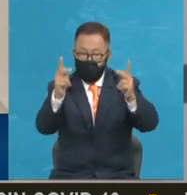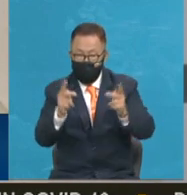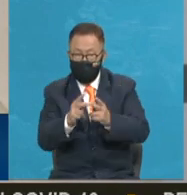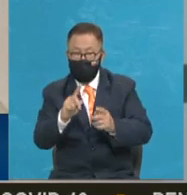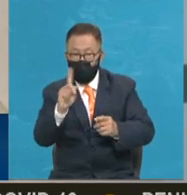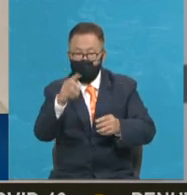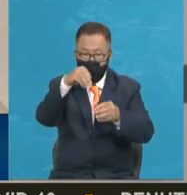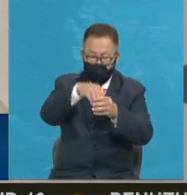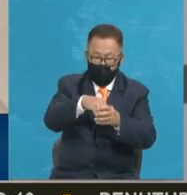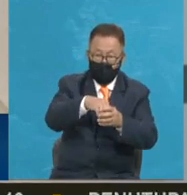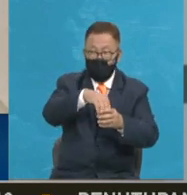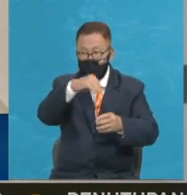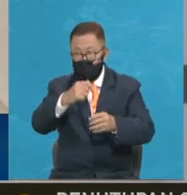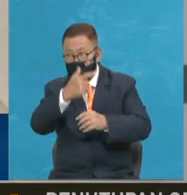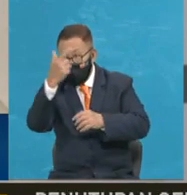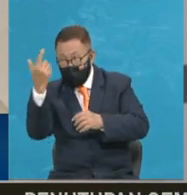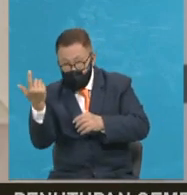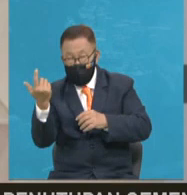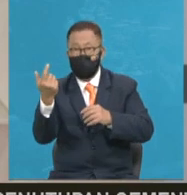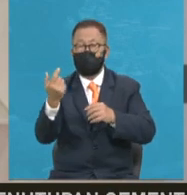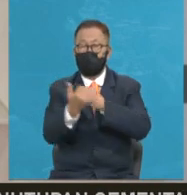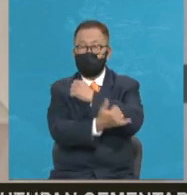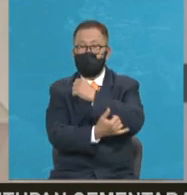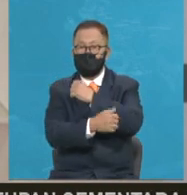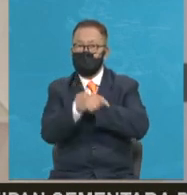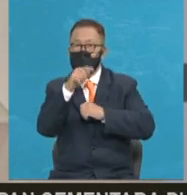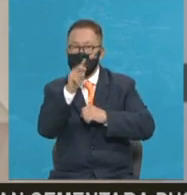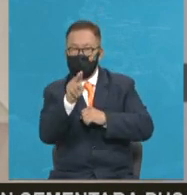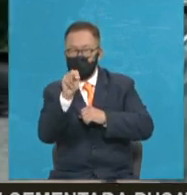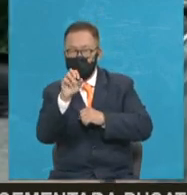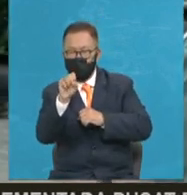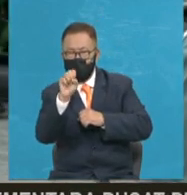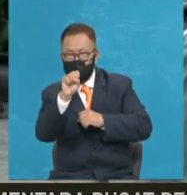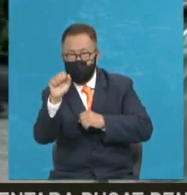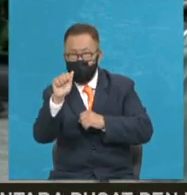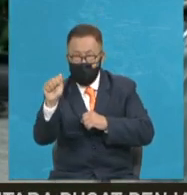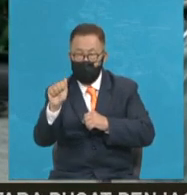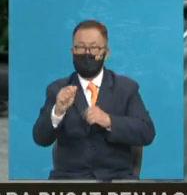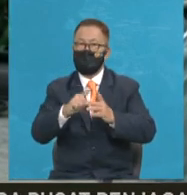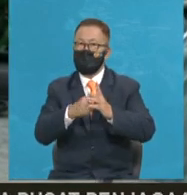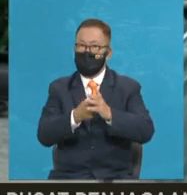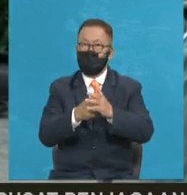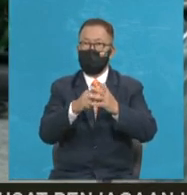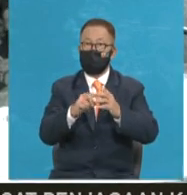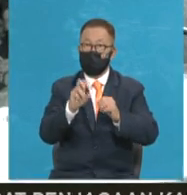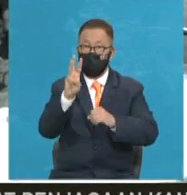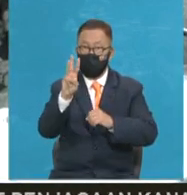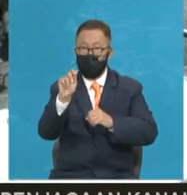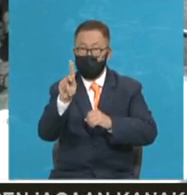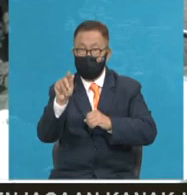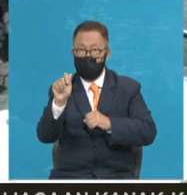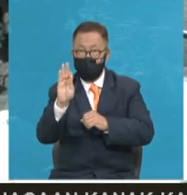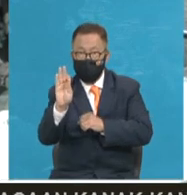dalam dan luar negara sekaligus menjadikan Yunisa sebagai platform bagi menguruskan wakaf mushaf ini al-quran